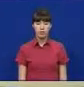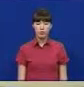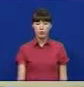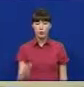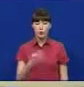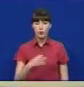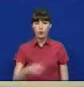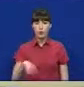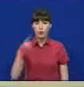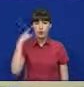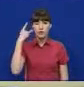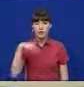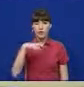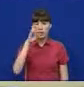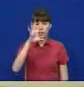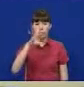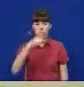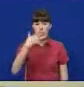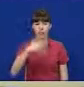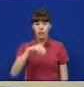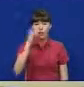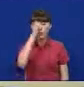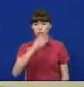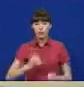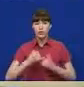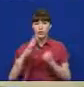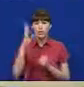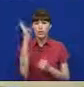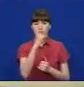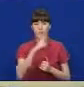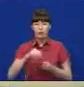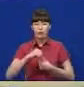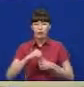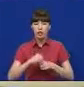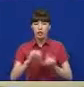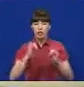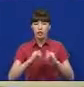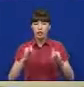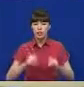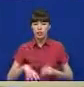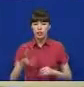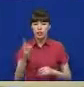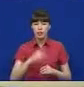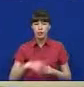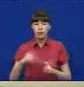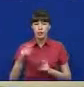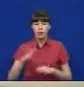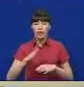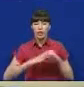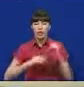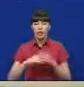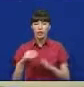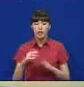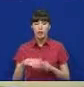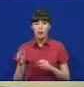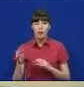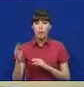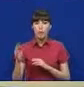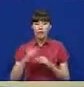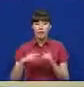Облысымызда Қазақ хандығының 550 жылдығына орай діни тұрақтылық ел дамуының кепілі атты республикалық ғылыми-практикалық конференция